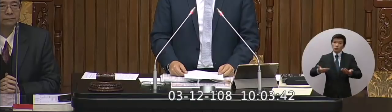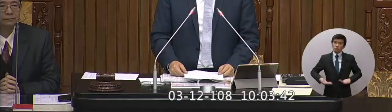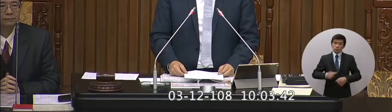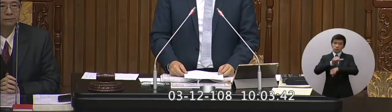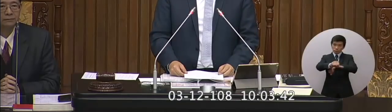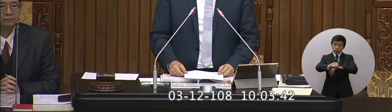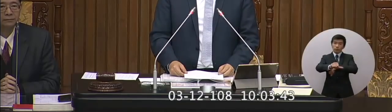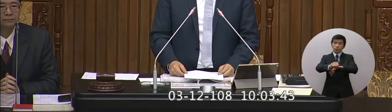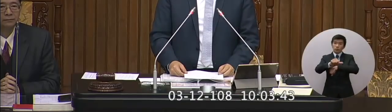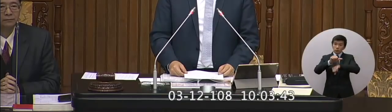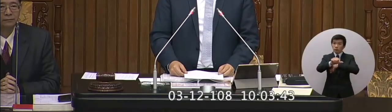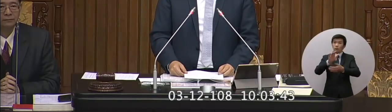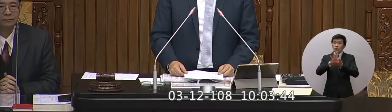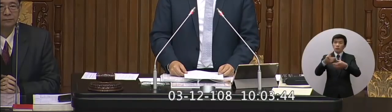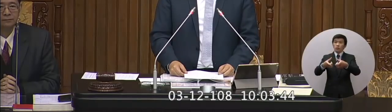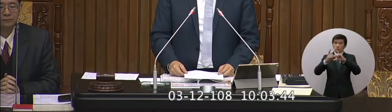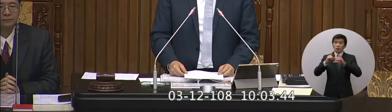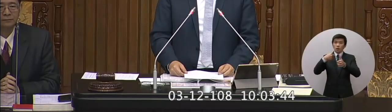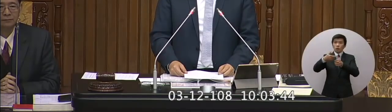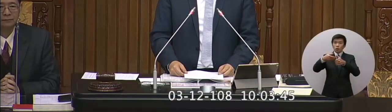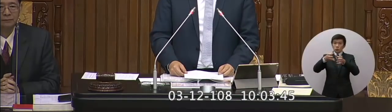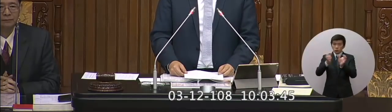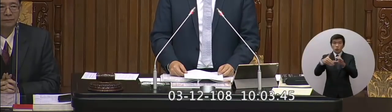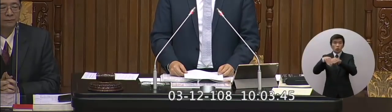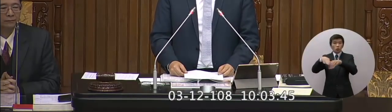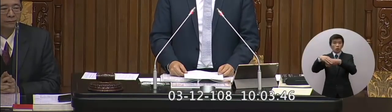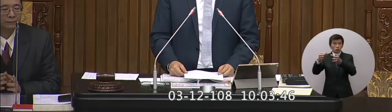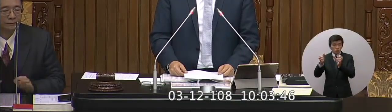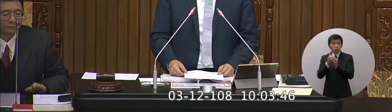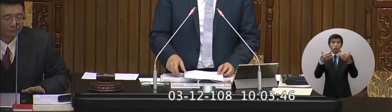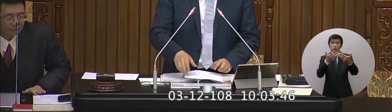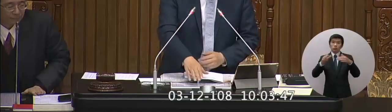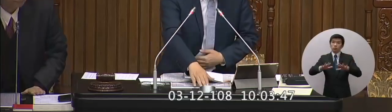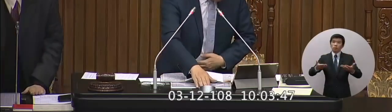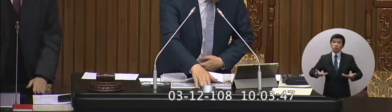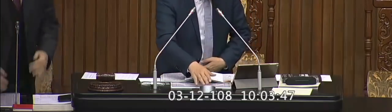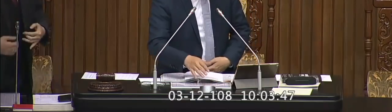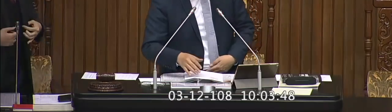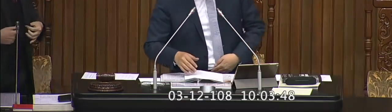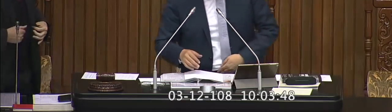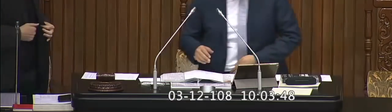休息之后进行教育局文化组之质询，现在休息。